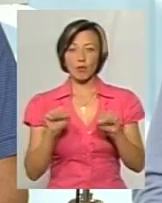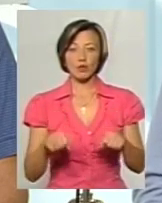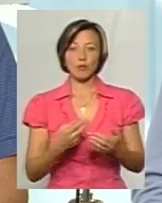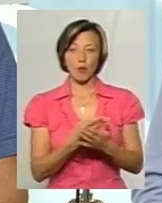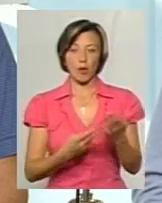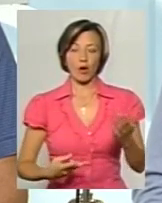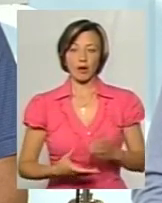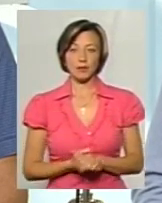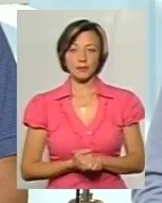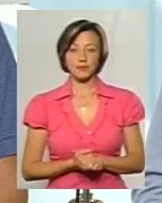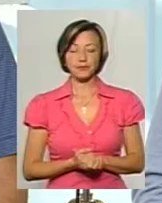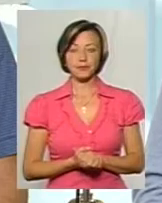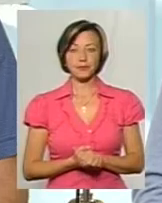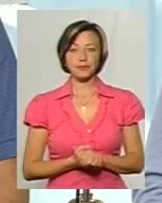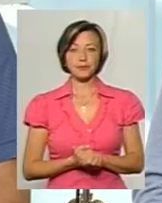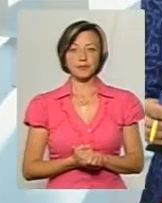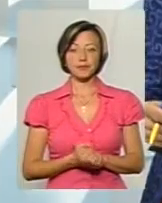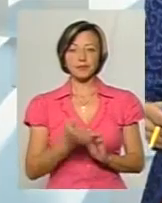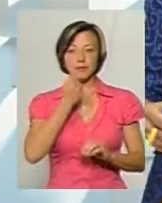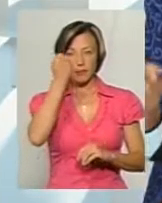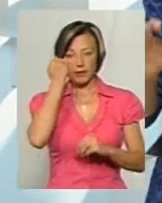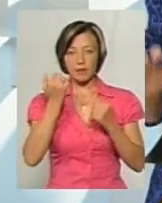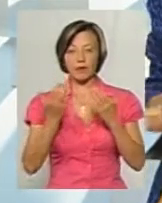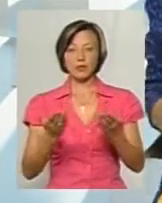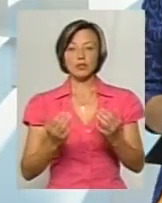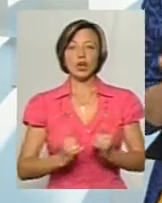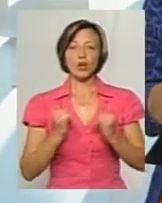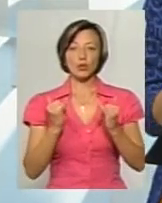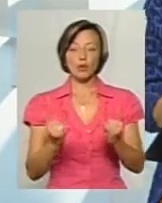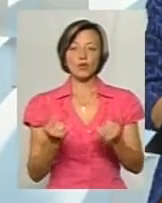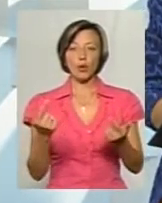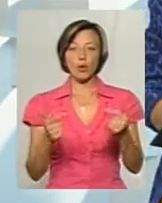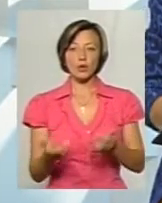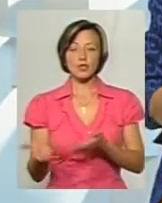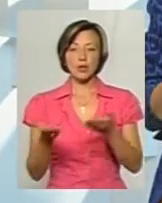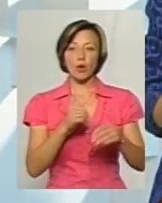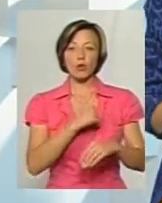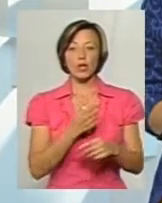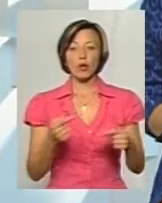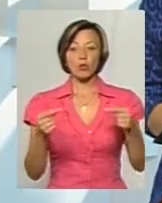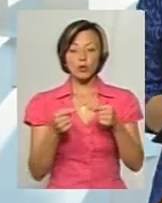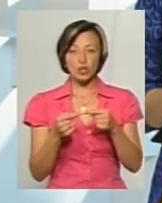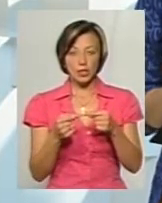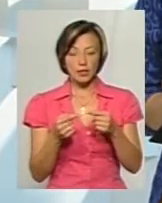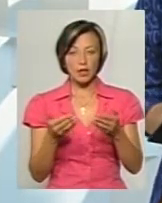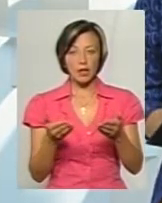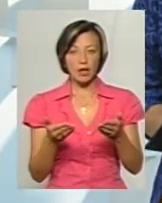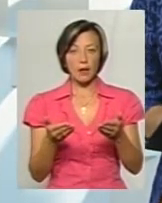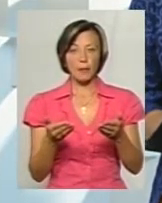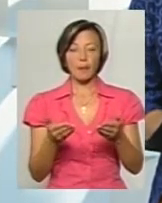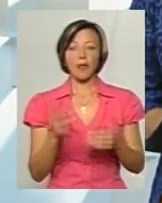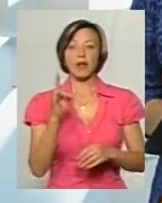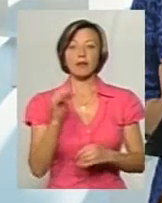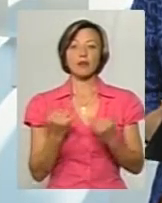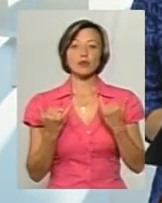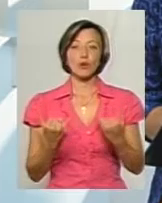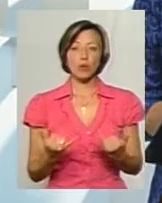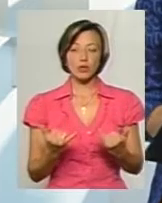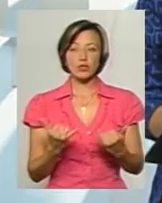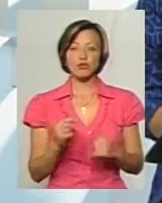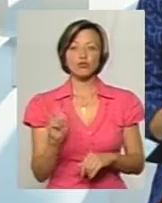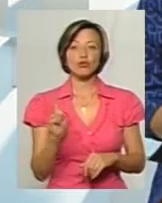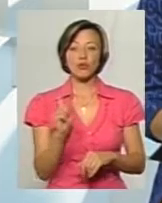програти. Дякую вам. Шановні гості, я би хотіла уточнити, от, власне, на сьогодні,